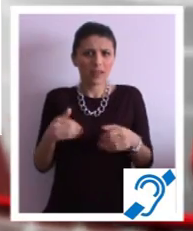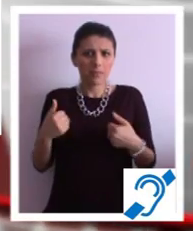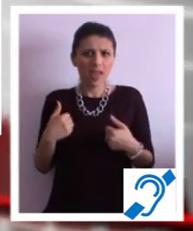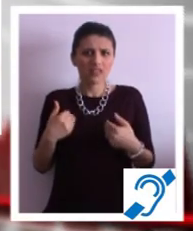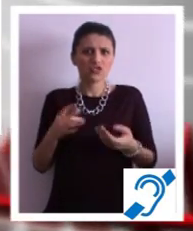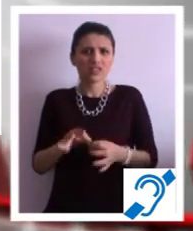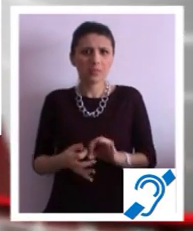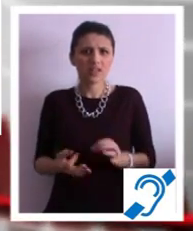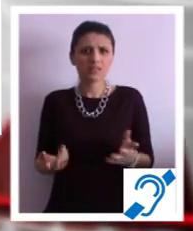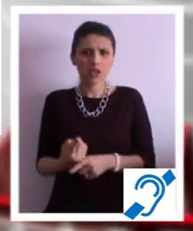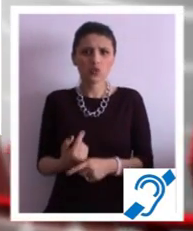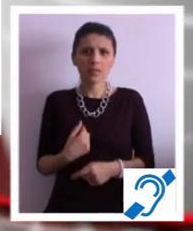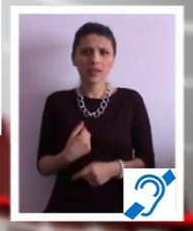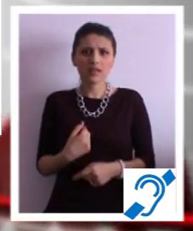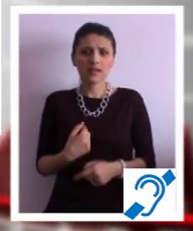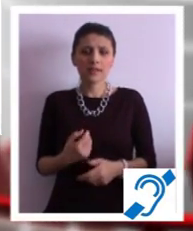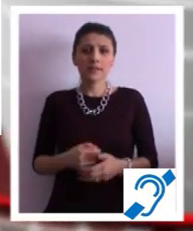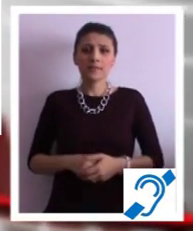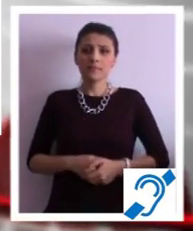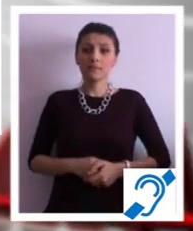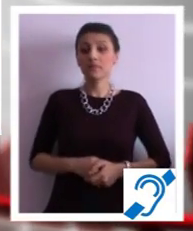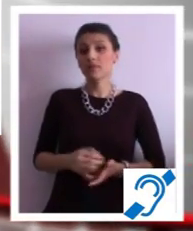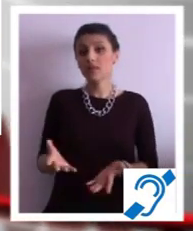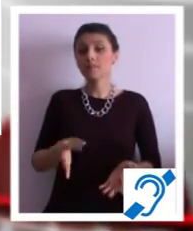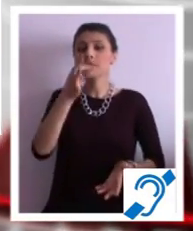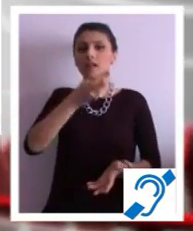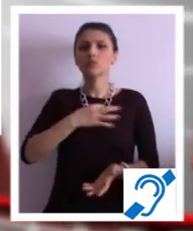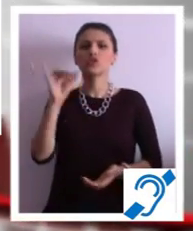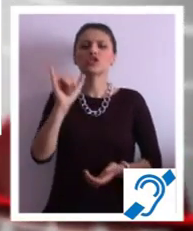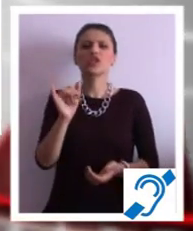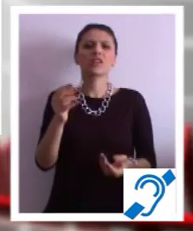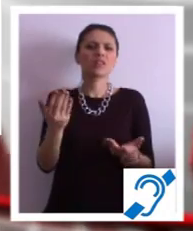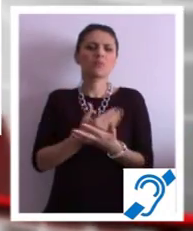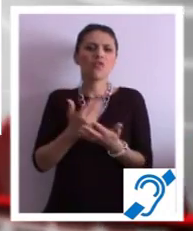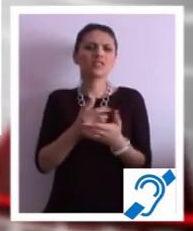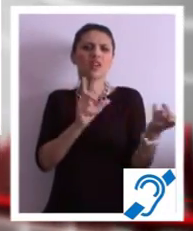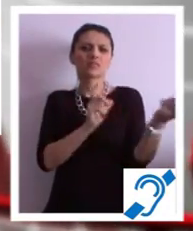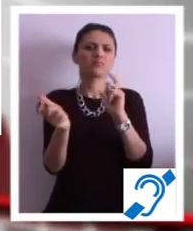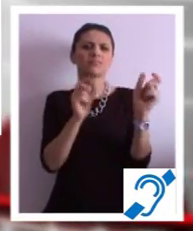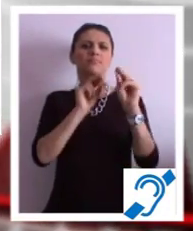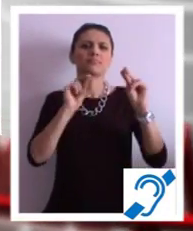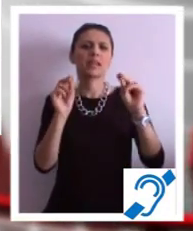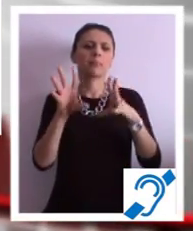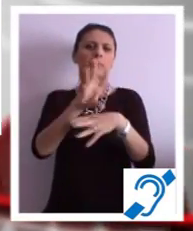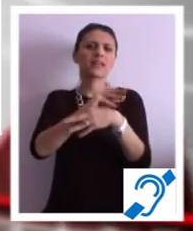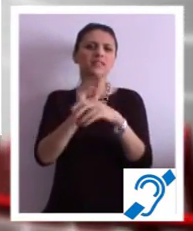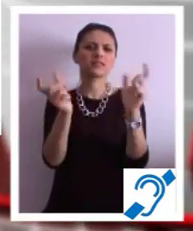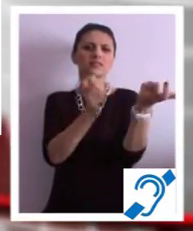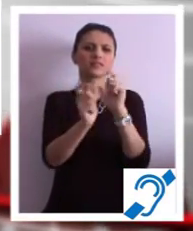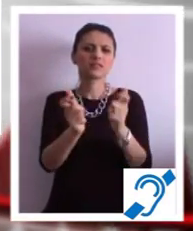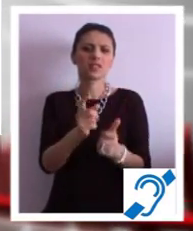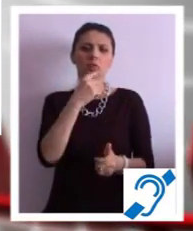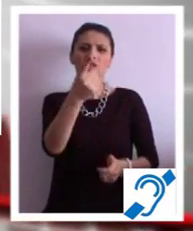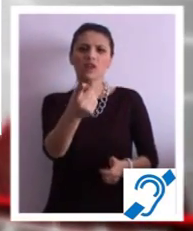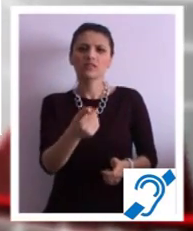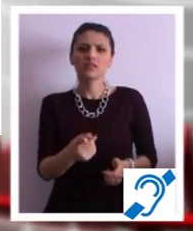ajunge în altă parte. Da, acum. Să-mi spună cine a zis că am făcut-o. Deci nu am... Să iasă de la urmă. Dumneavoastră, da? Așa. Și mi-aș